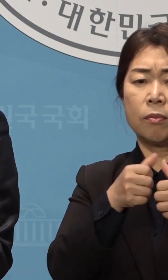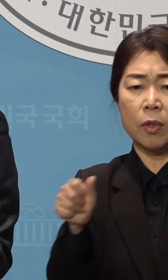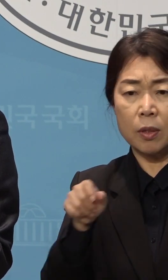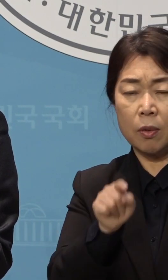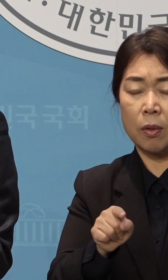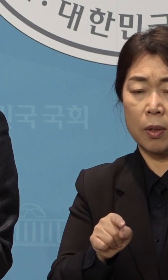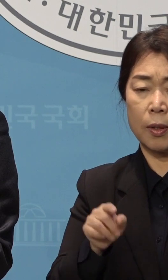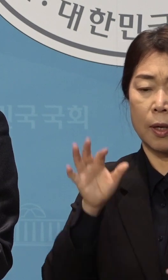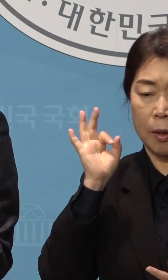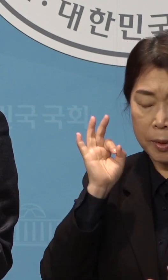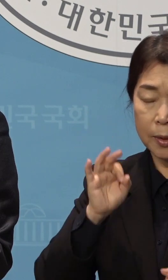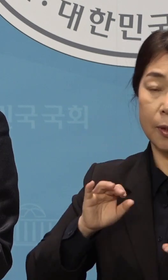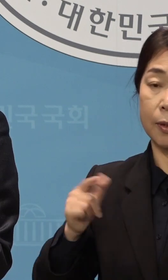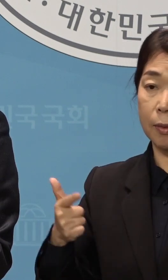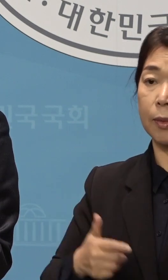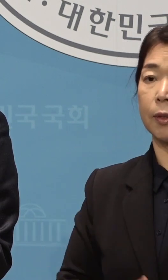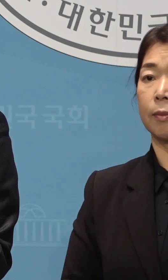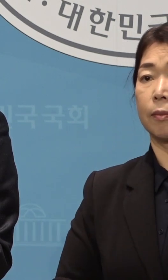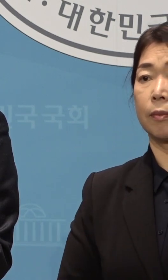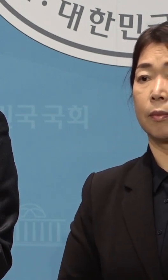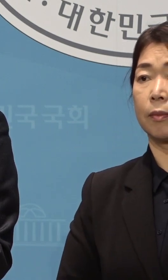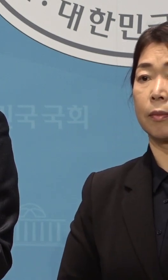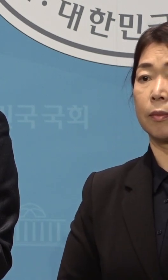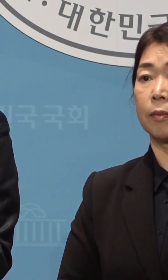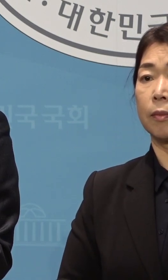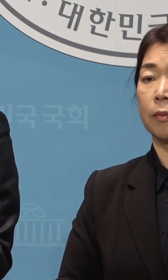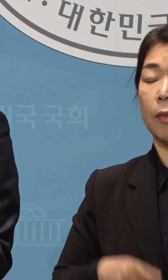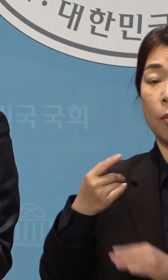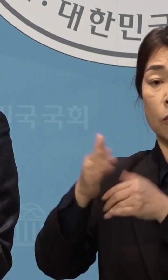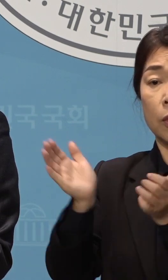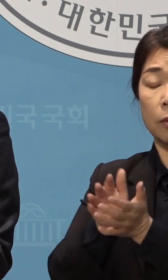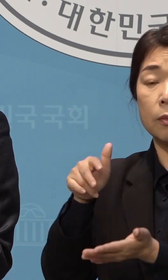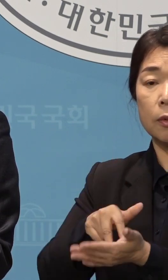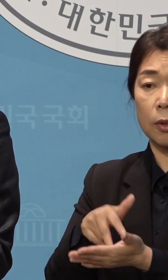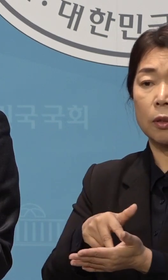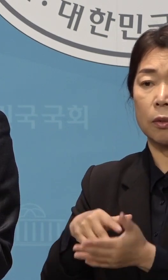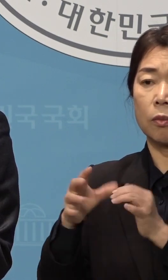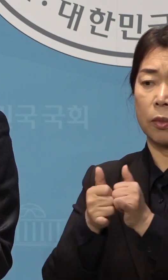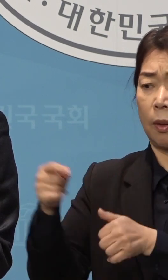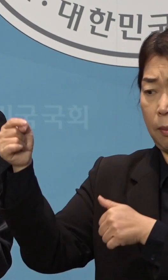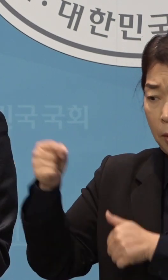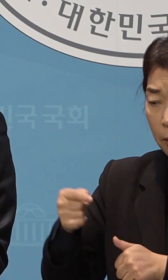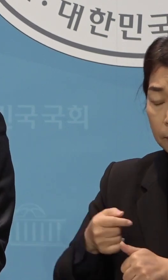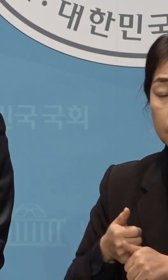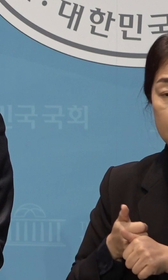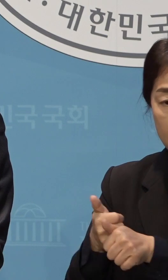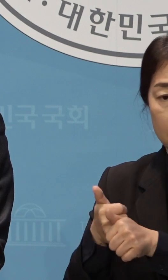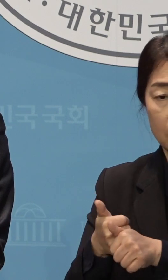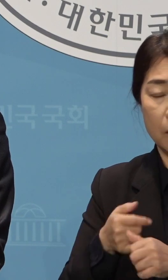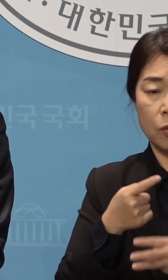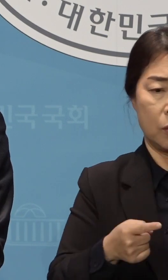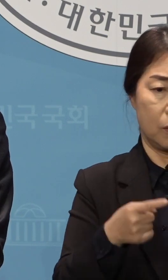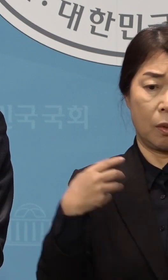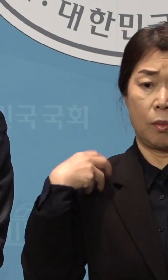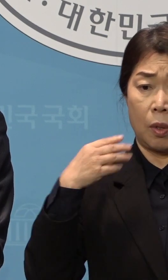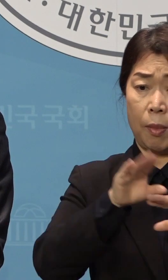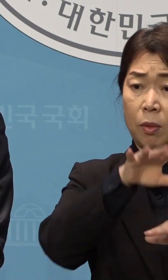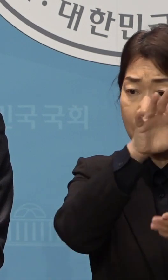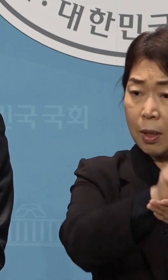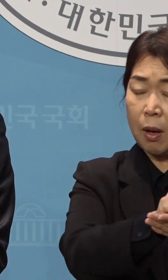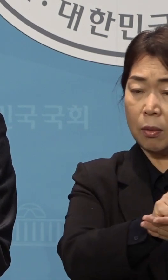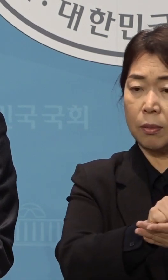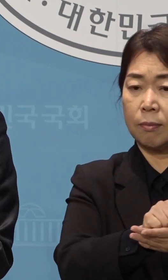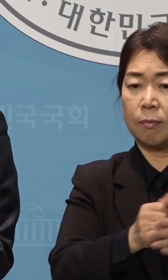좌시하지 않습니다 더불어민주당은 국민의 명령을 받들어 윤성열 정권의 방송 장악을